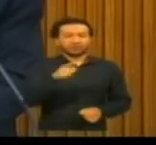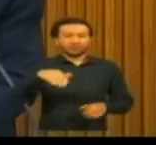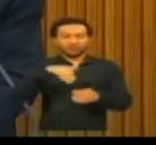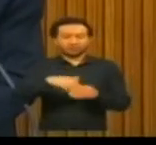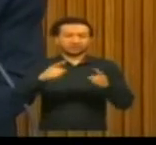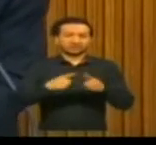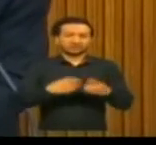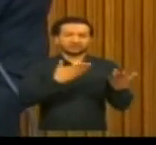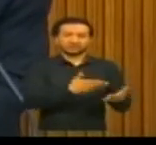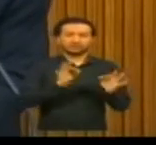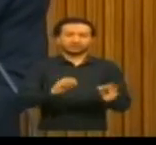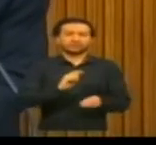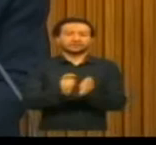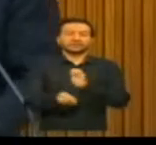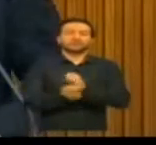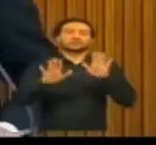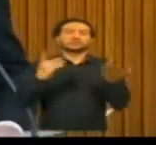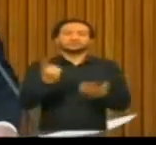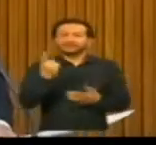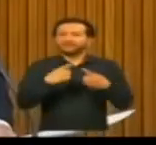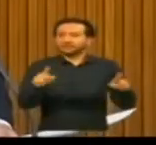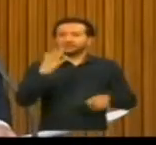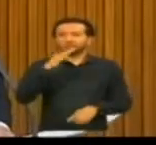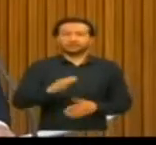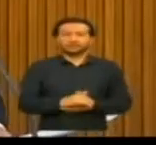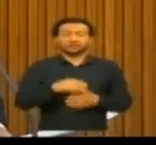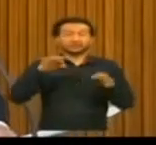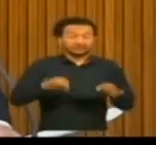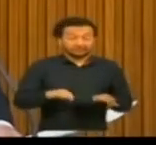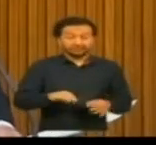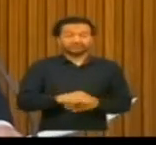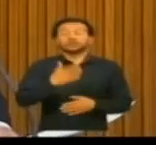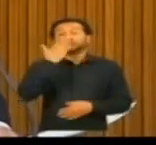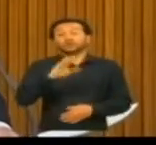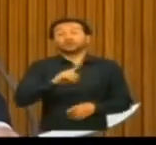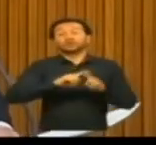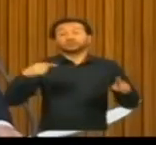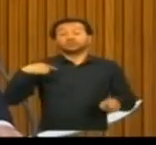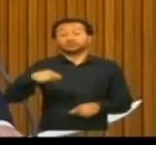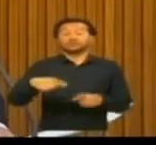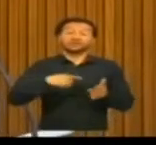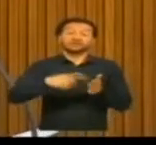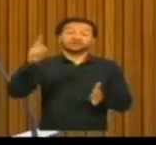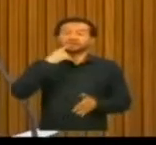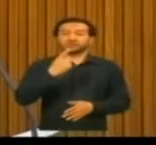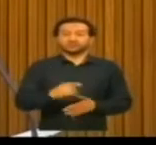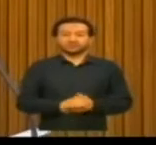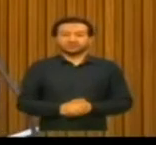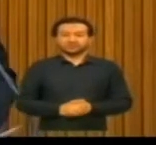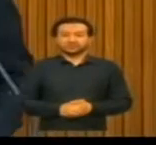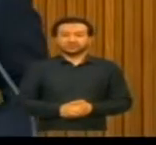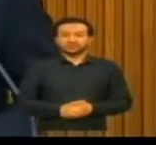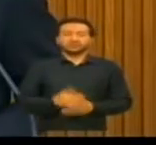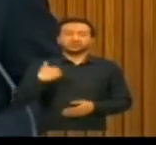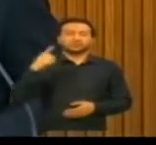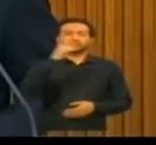saydın. Durum değişmedi. Herhangi bir şey yok. Ama şimdi yok diyorsun, ben bunu iptal edeceğim diyorsun.